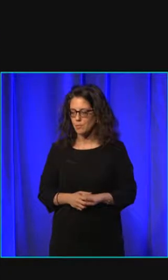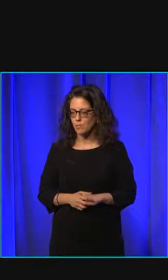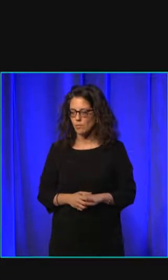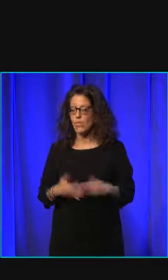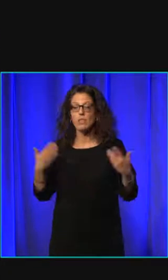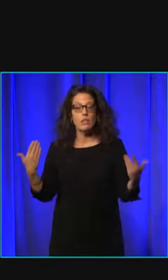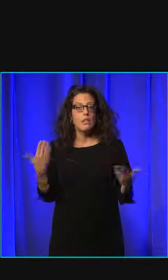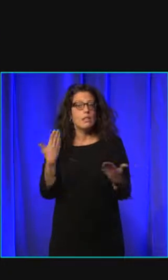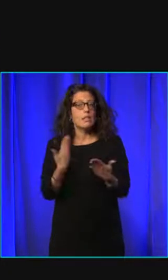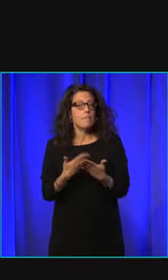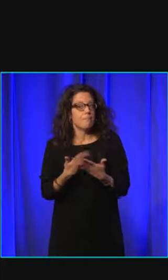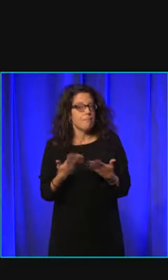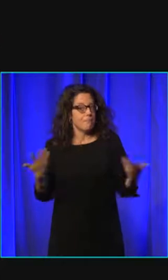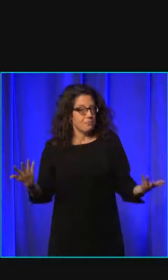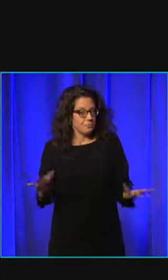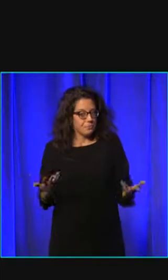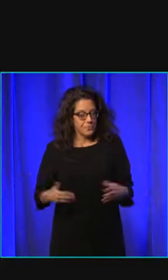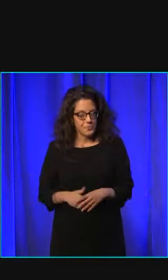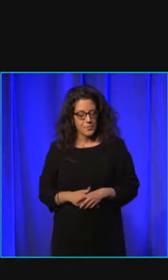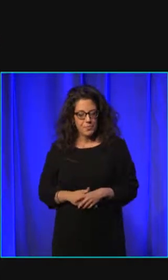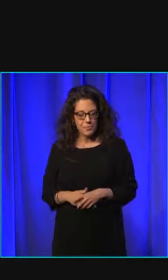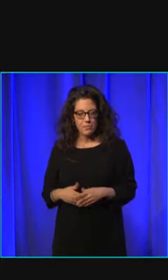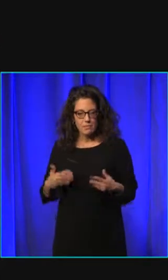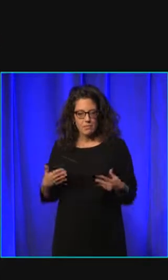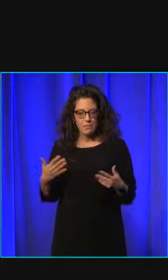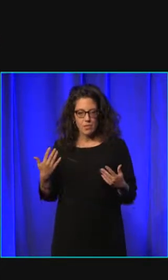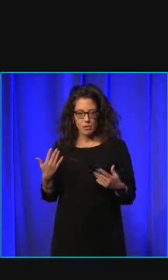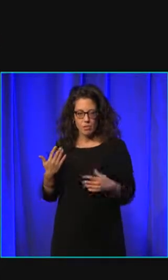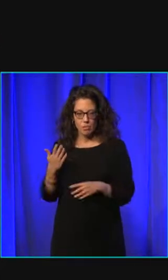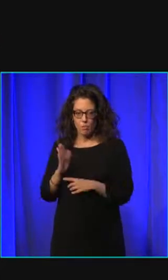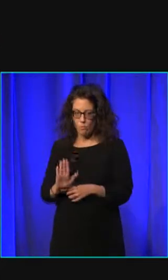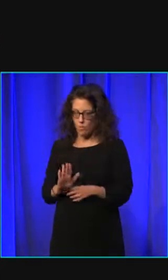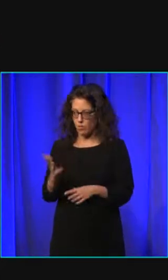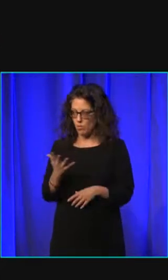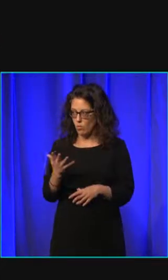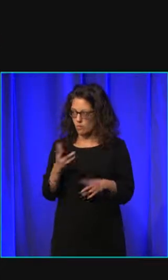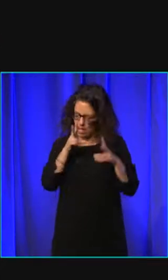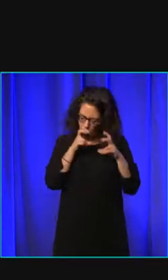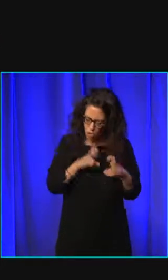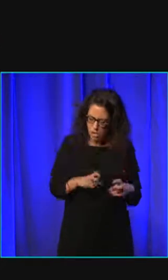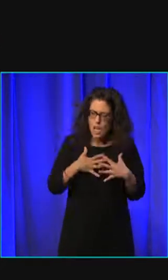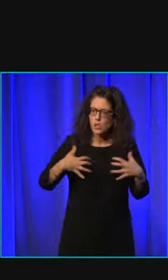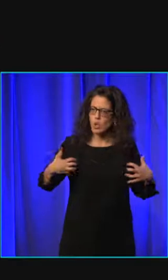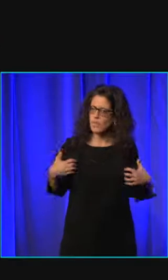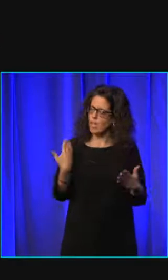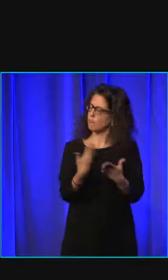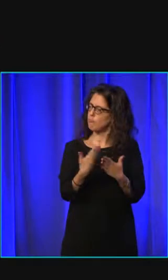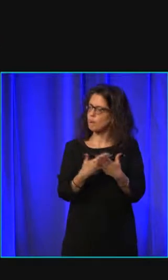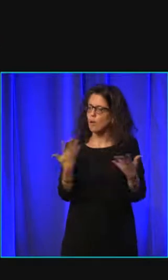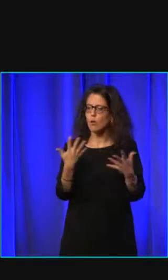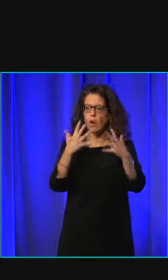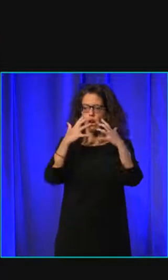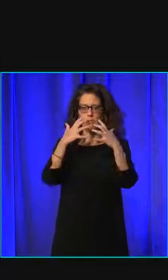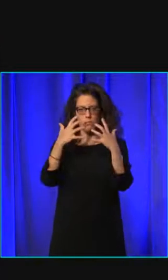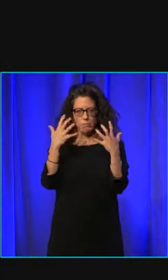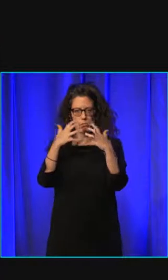Ça veut donc dire que comme on a mis en évidence, que la recherche scientifique a mis en évidence qu'il y a des zones du cerveau qui sont